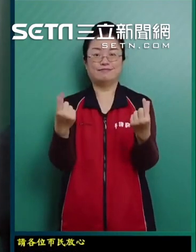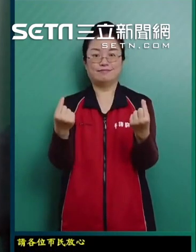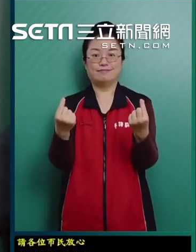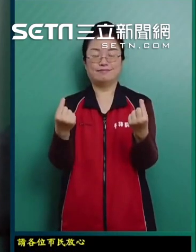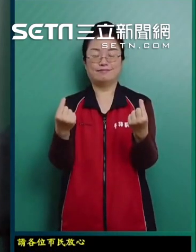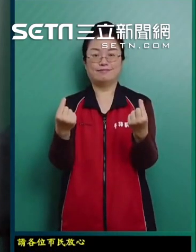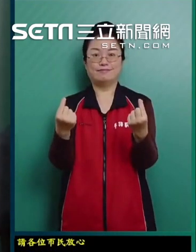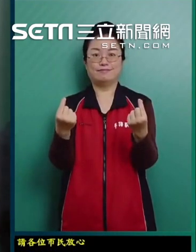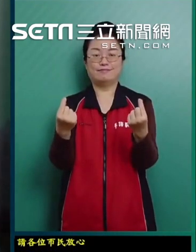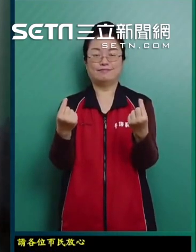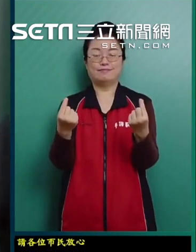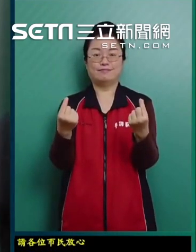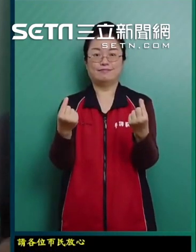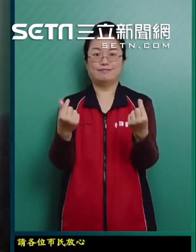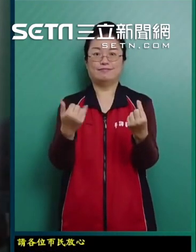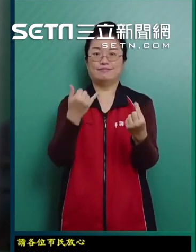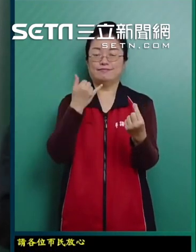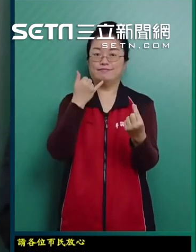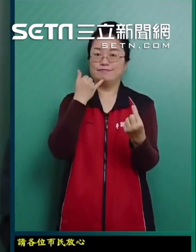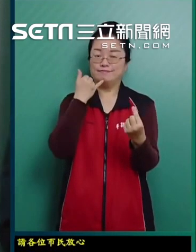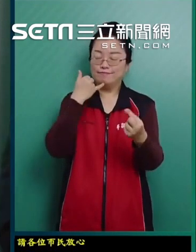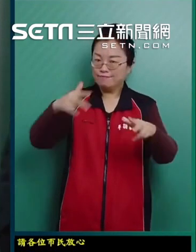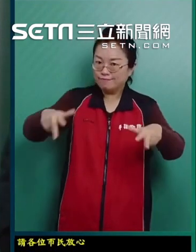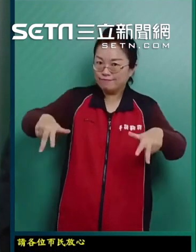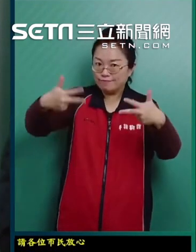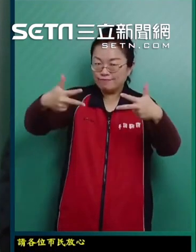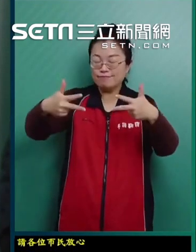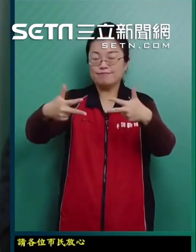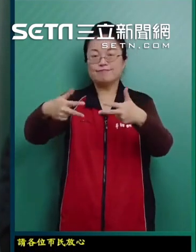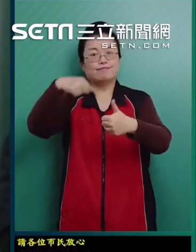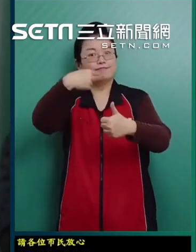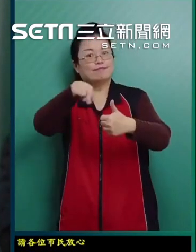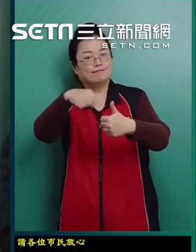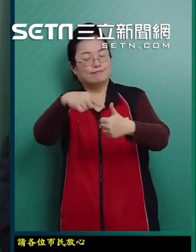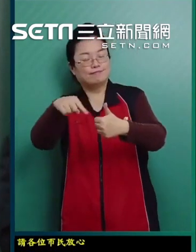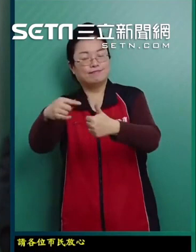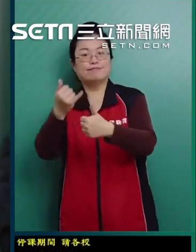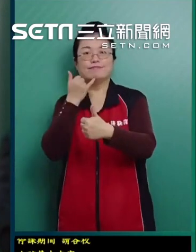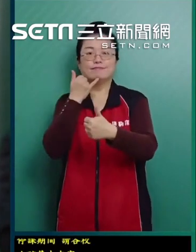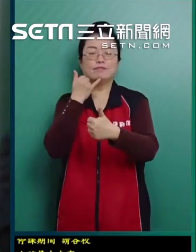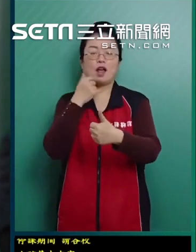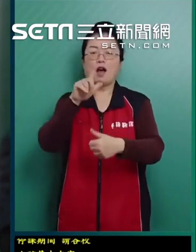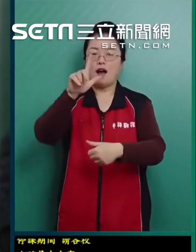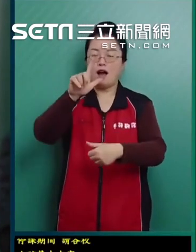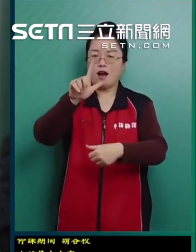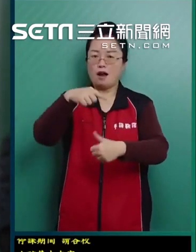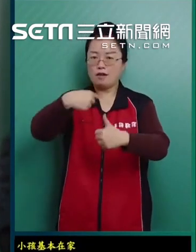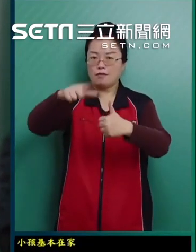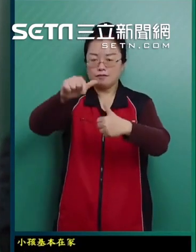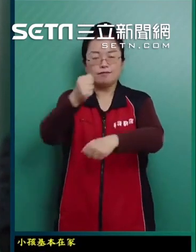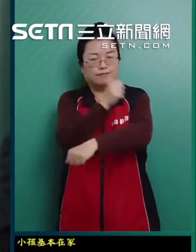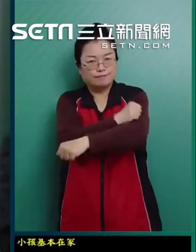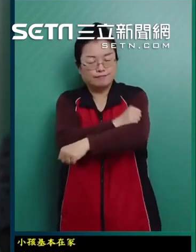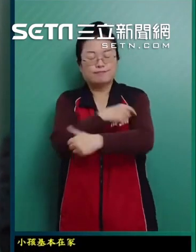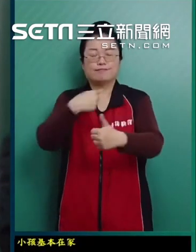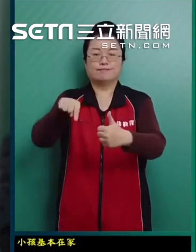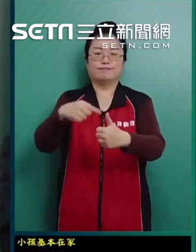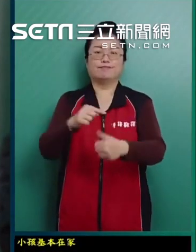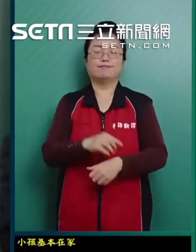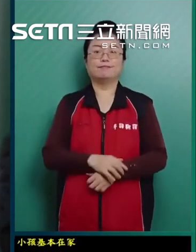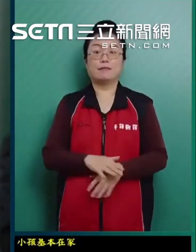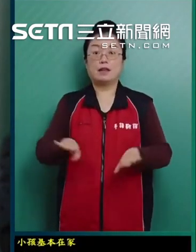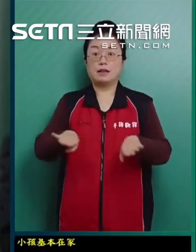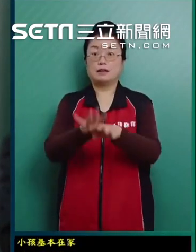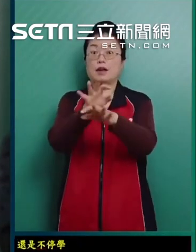步、非同步或是混成式的一个教学，那老师相对要辛苦一点，所以开学之后，我们也已